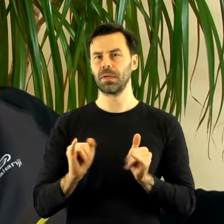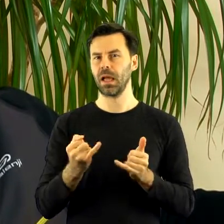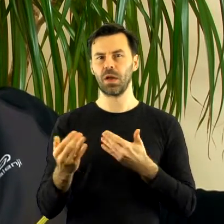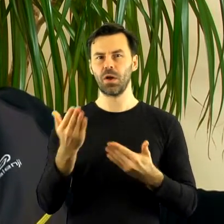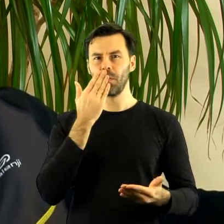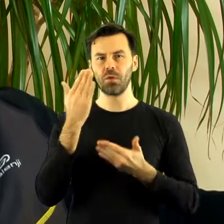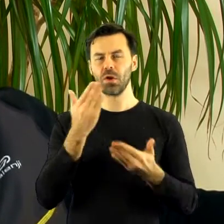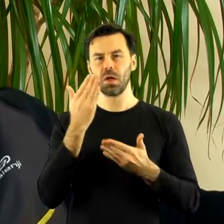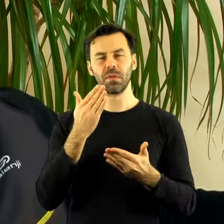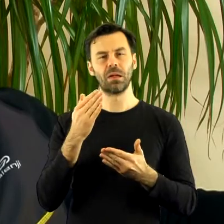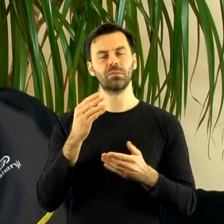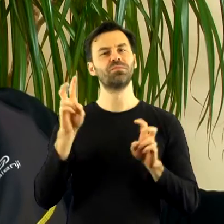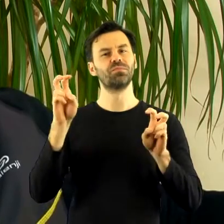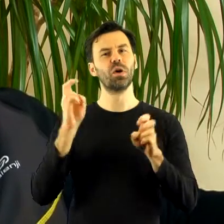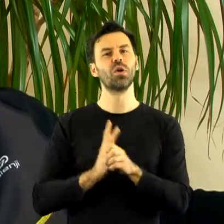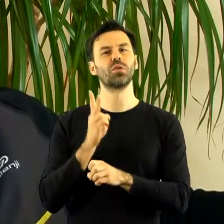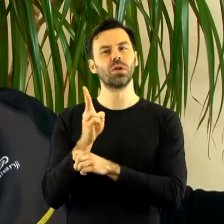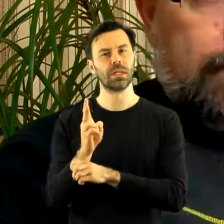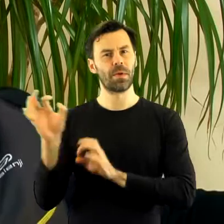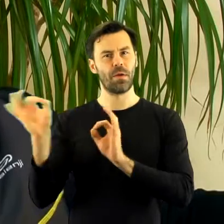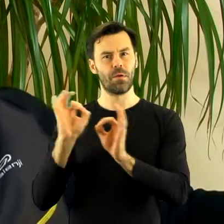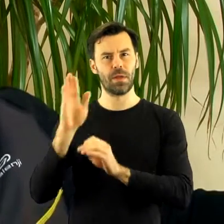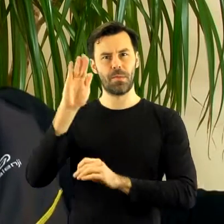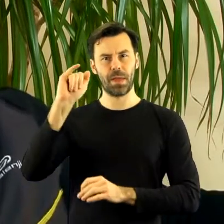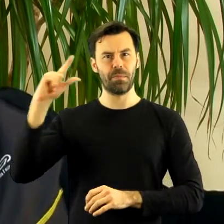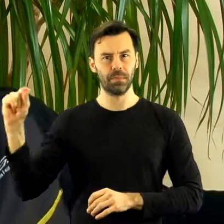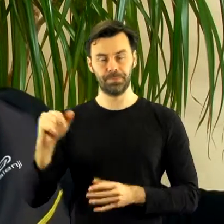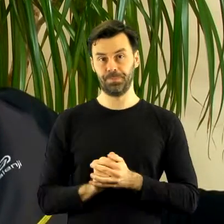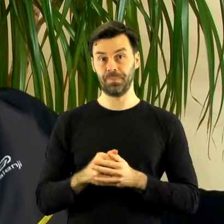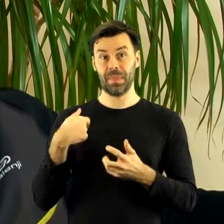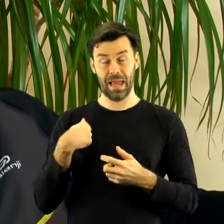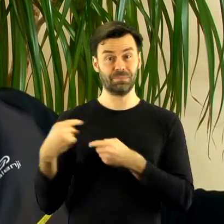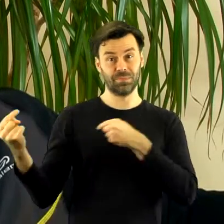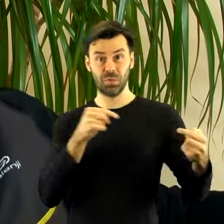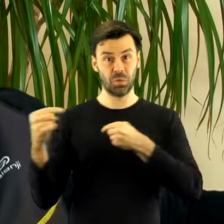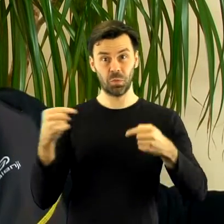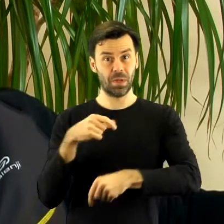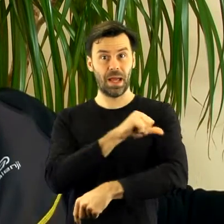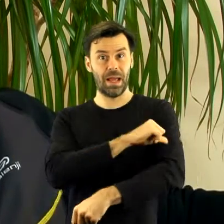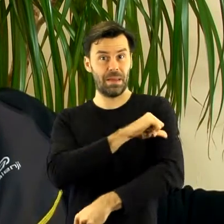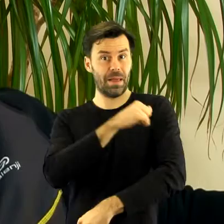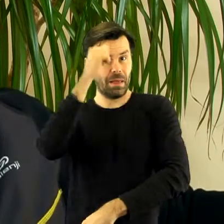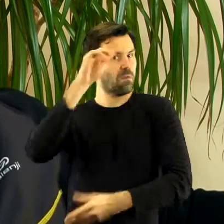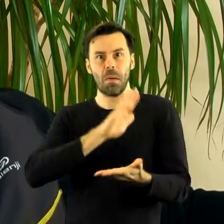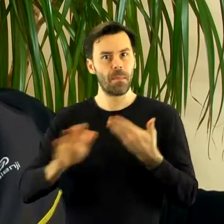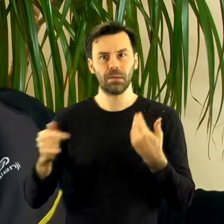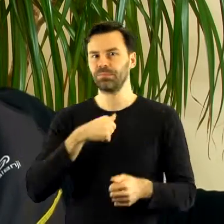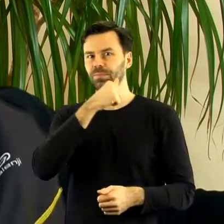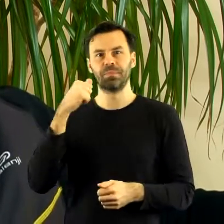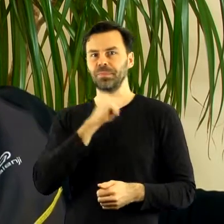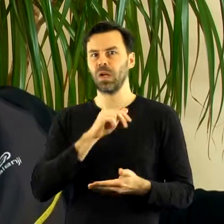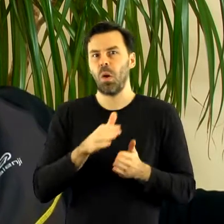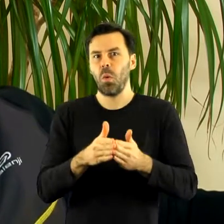polega dostęp do informacji za pośrednictwem BIP-u. Ja działałem pod pseudonimem cały czas, nie ujawniając się